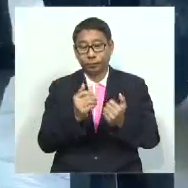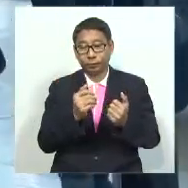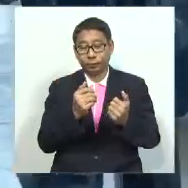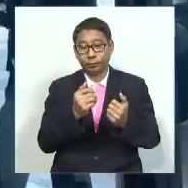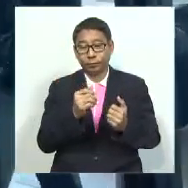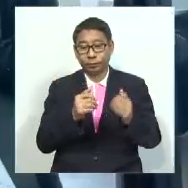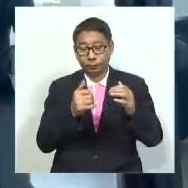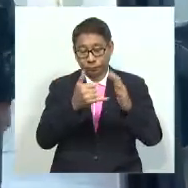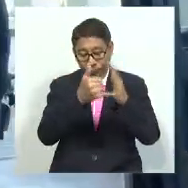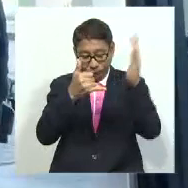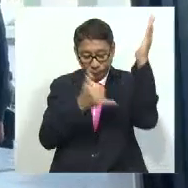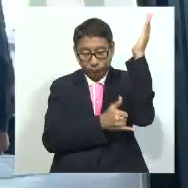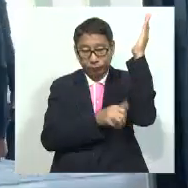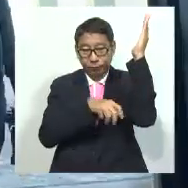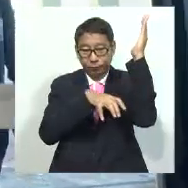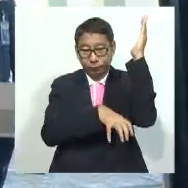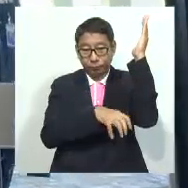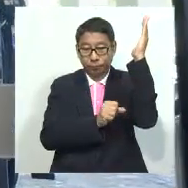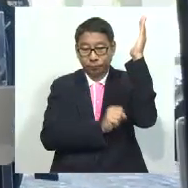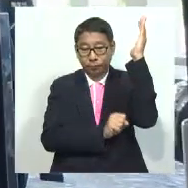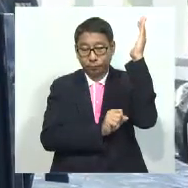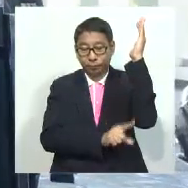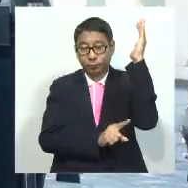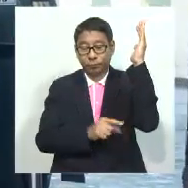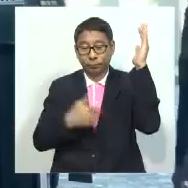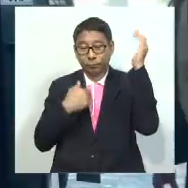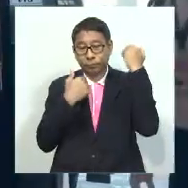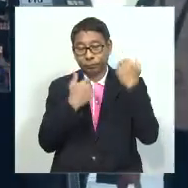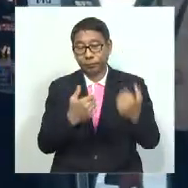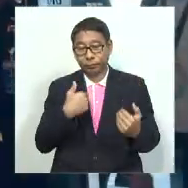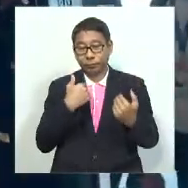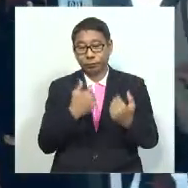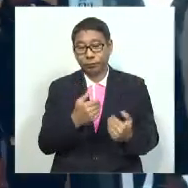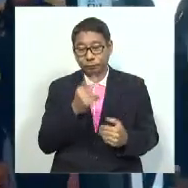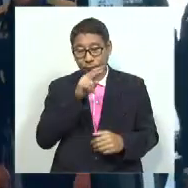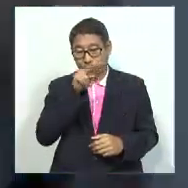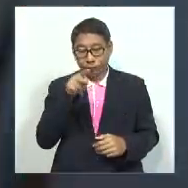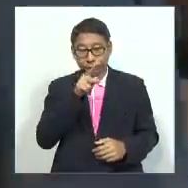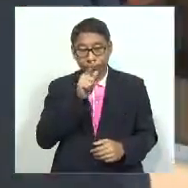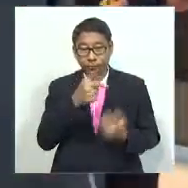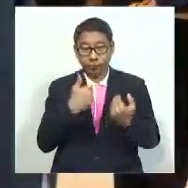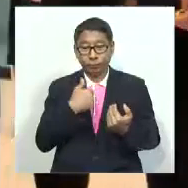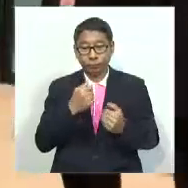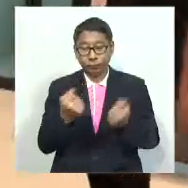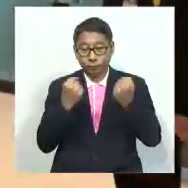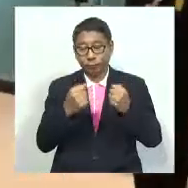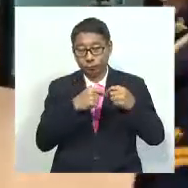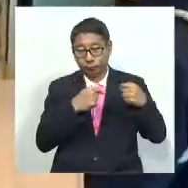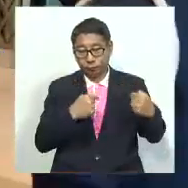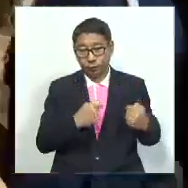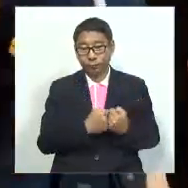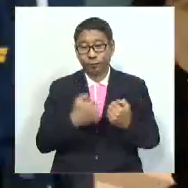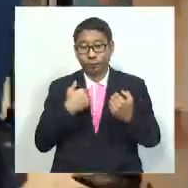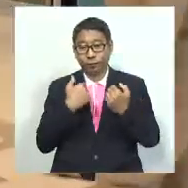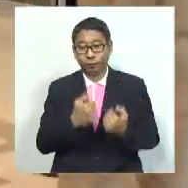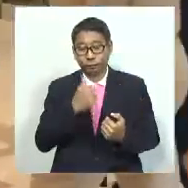เดินทางมาที่ศาลากลางจังหวัดสตูลเพื่อประชุมความคืบหน้าคดีแล้วก็ให้กำลังใจประชาชนในพื้น